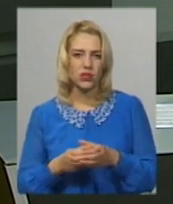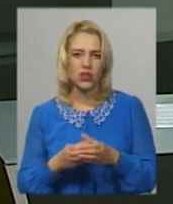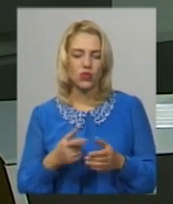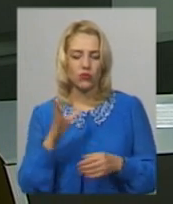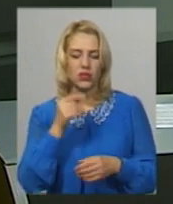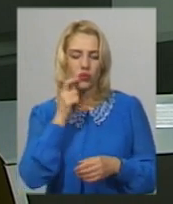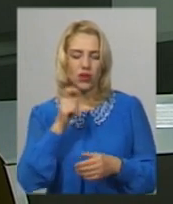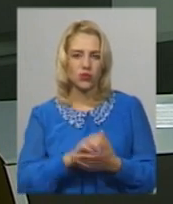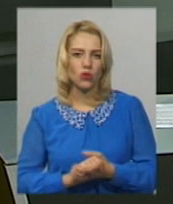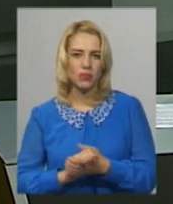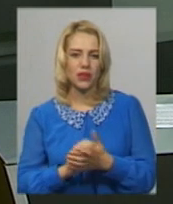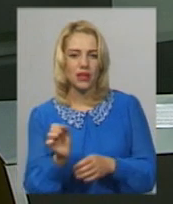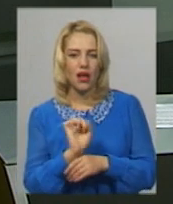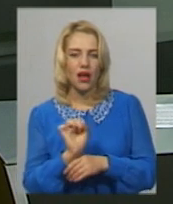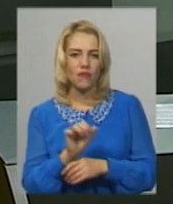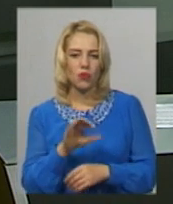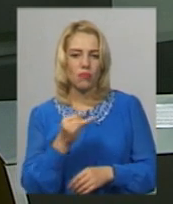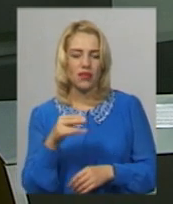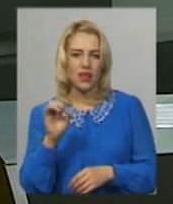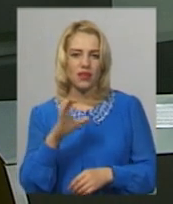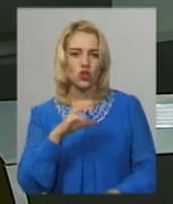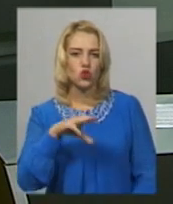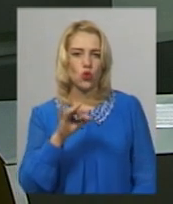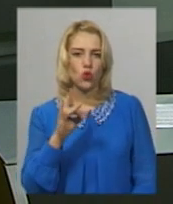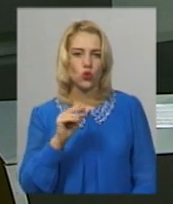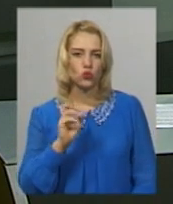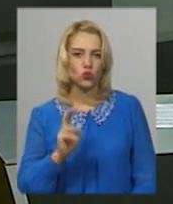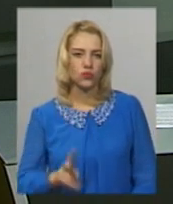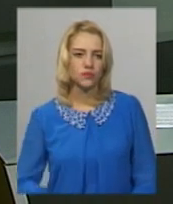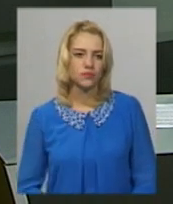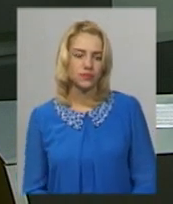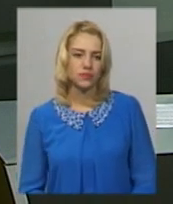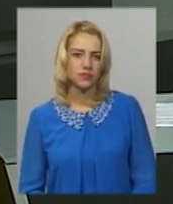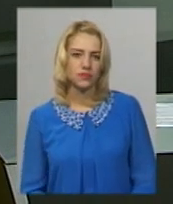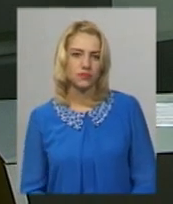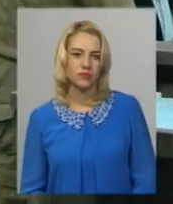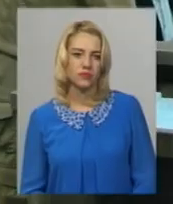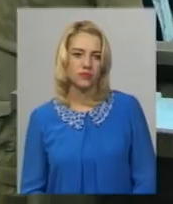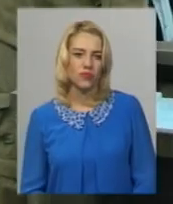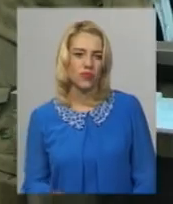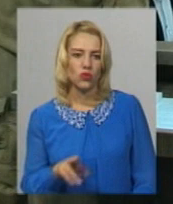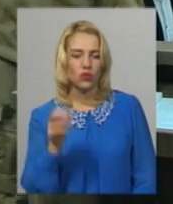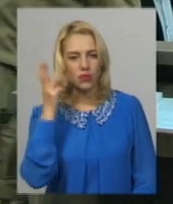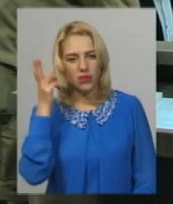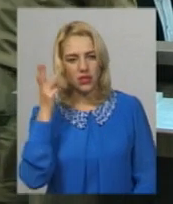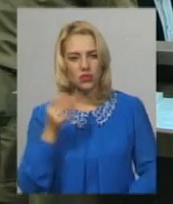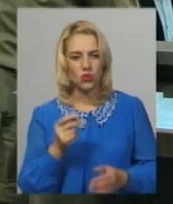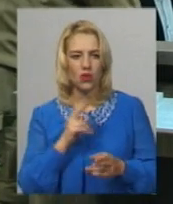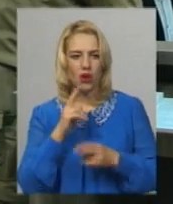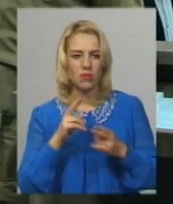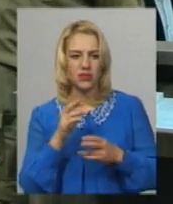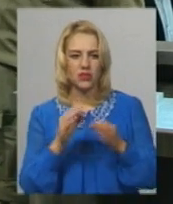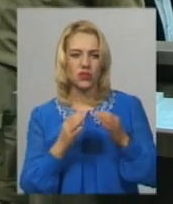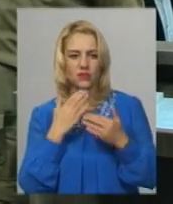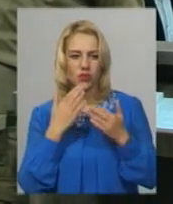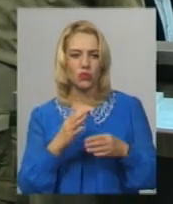об'єднання «Автомайдан» Артуру Сторожуку. Подробиці знає Леся Боровець. До Хмельницького апеляційного суду звернувся